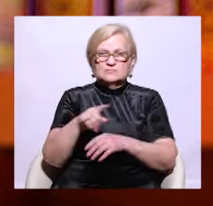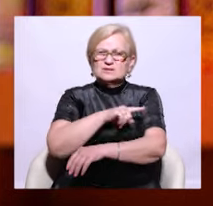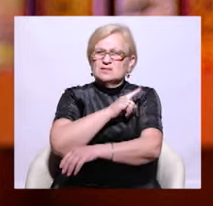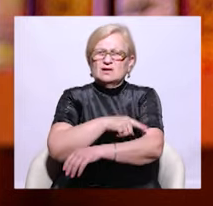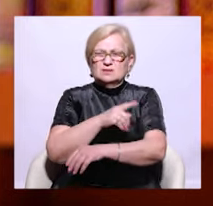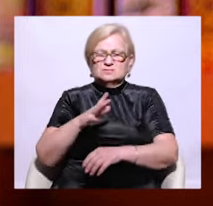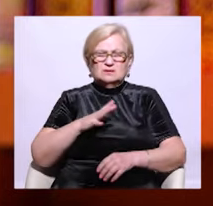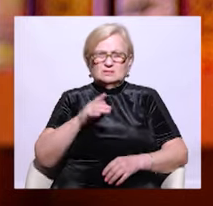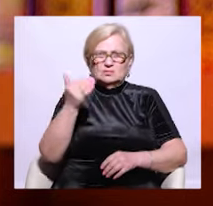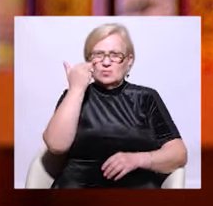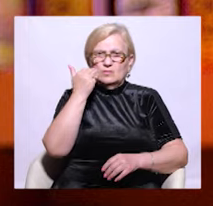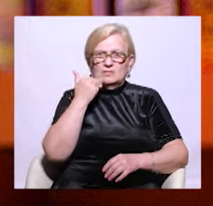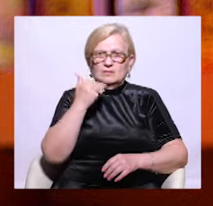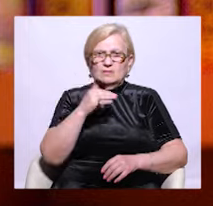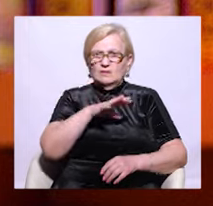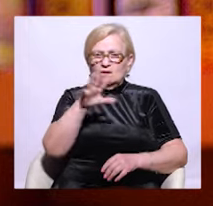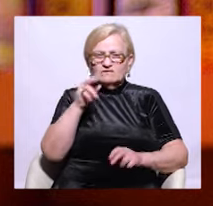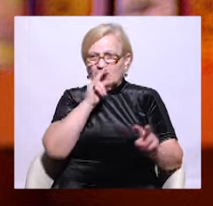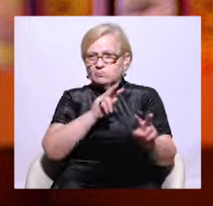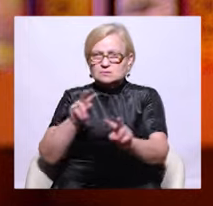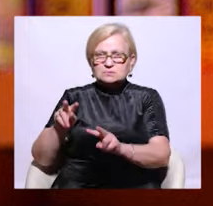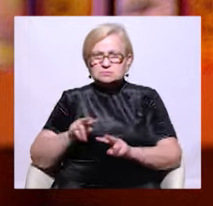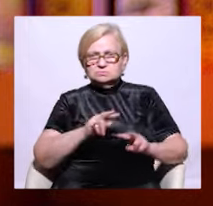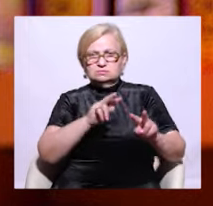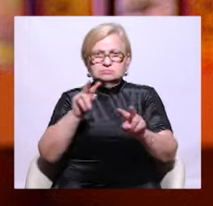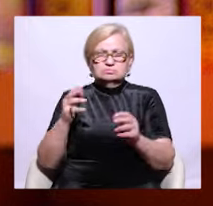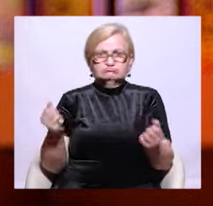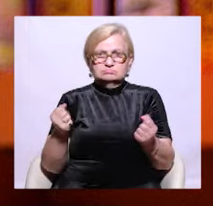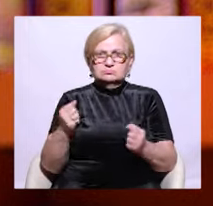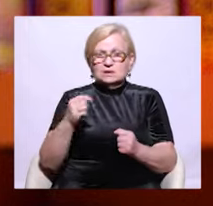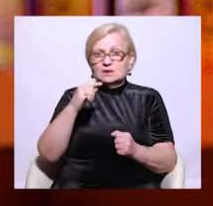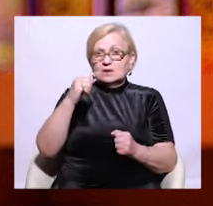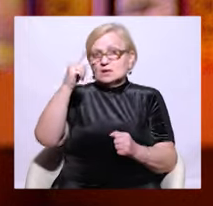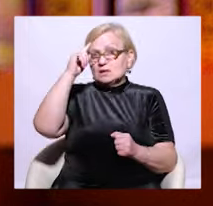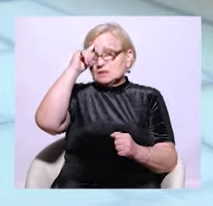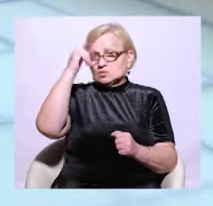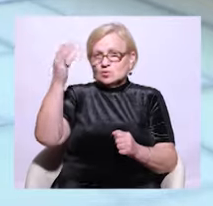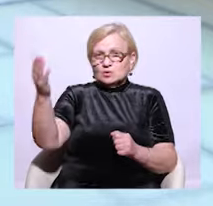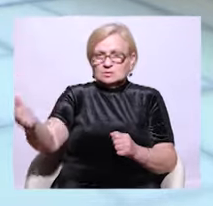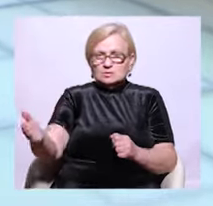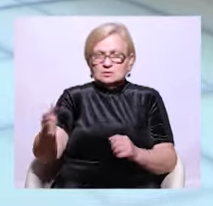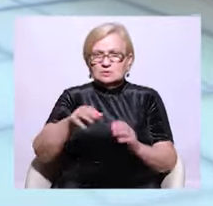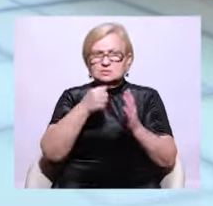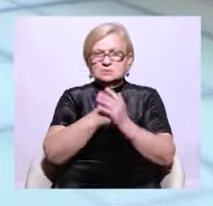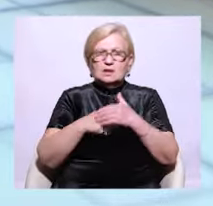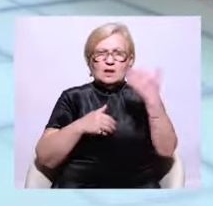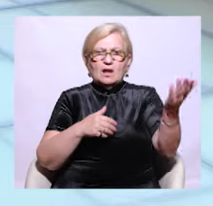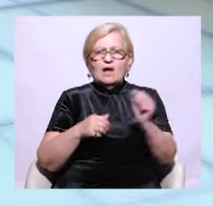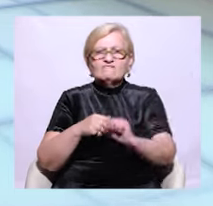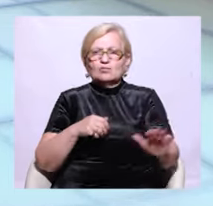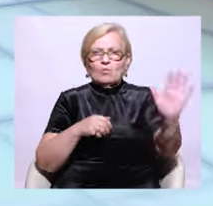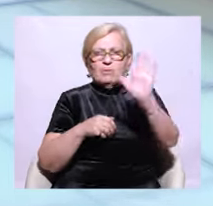უძლიერესი იმპერია იყო, მოგეხსენება და ყველაფერს აკონტროლებდა სამხრეთი ინდოეთიდან, სამხრეთ ევროპის,